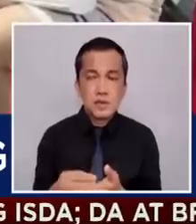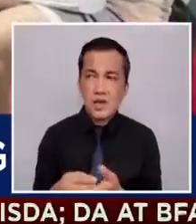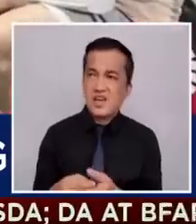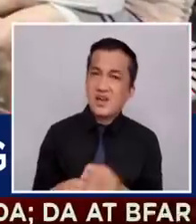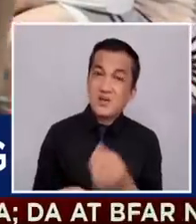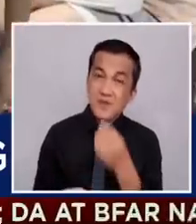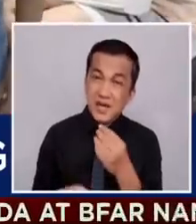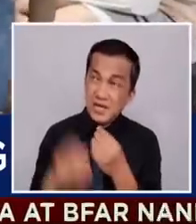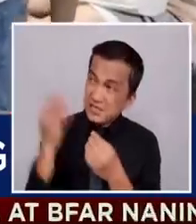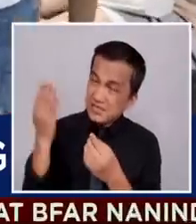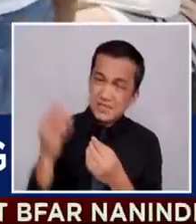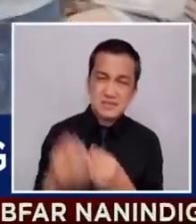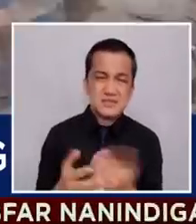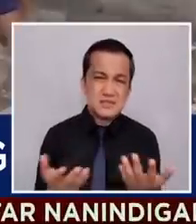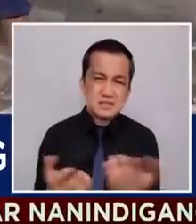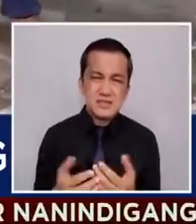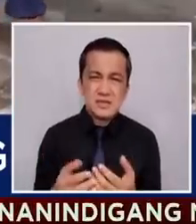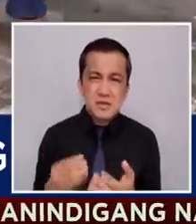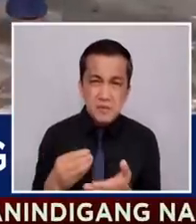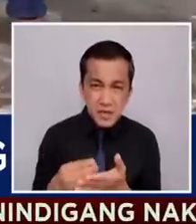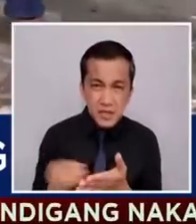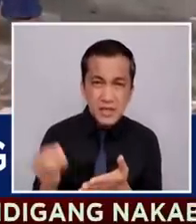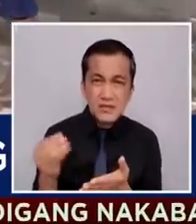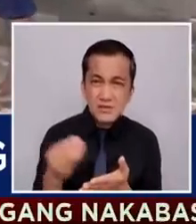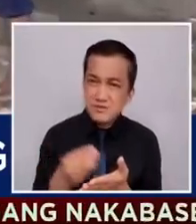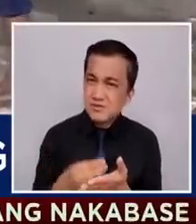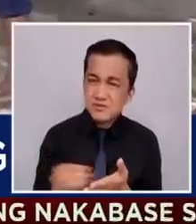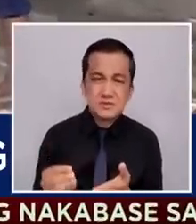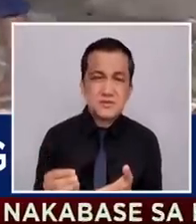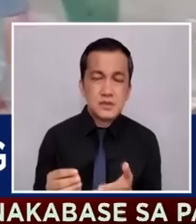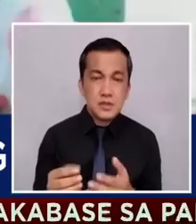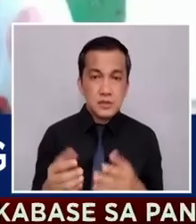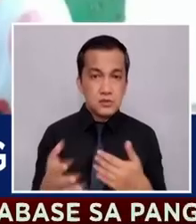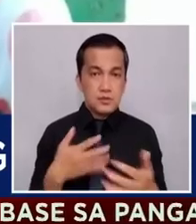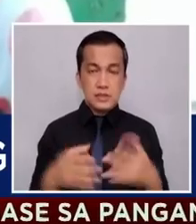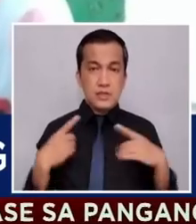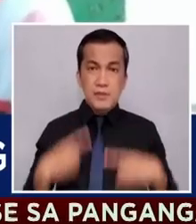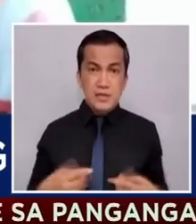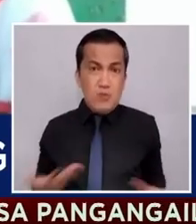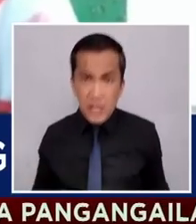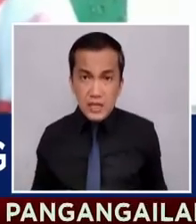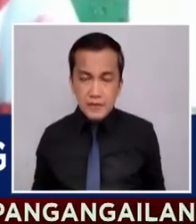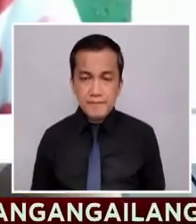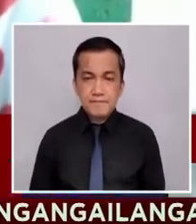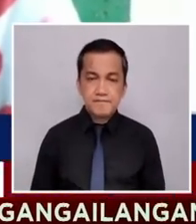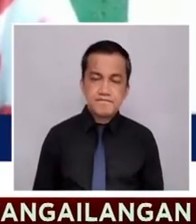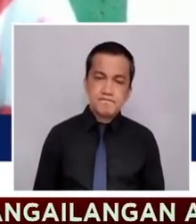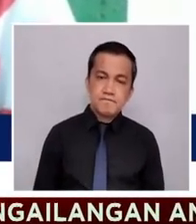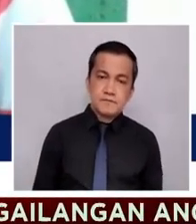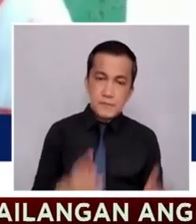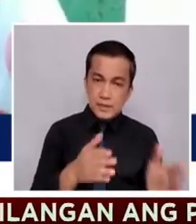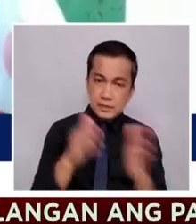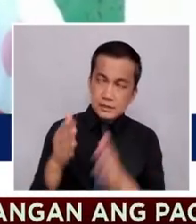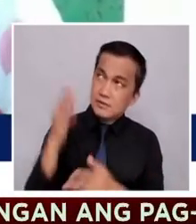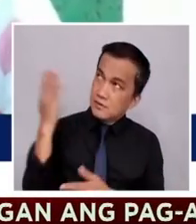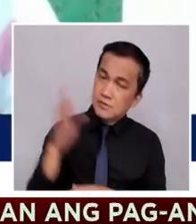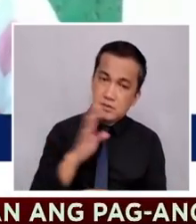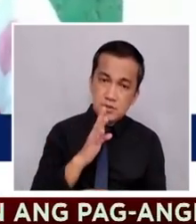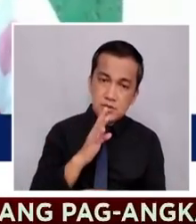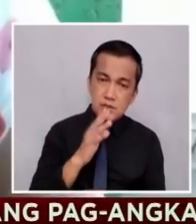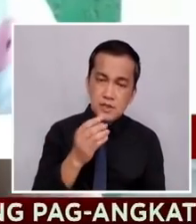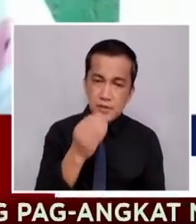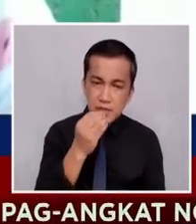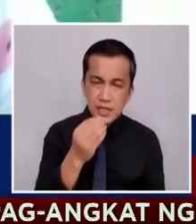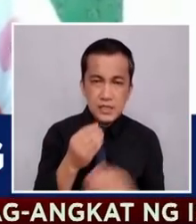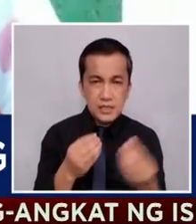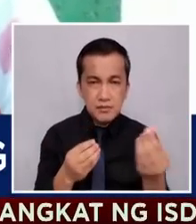yung ano, panggastos, lang kahit damit, wala. Yung kain po, tsaka pera. Matulungan